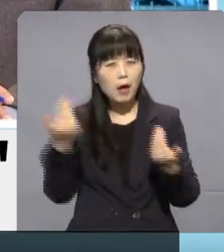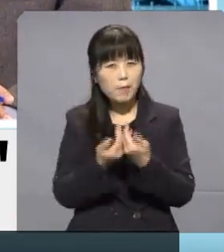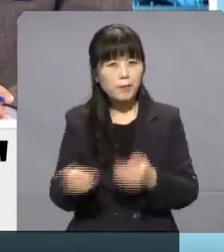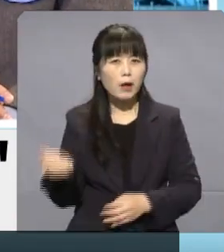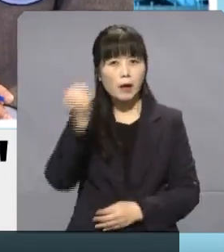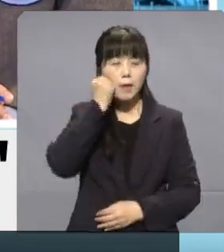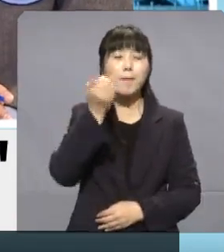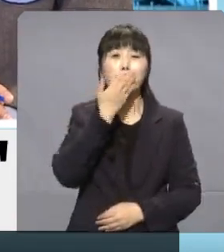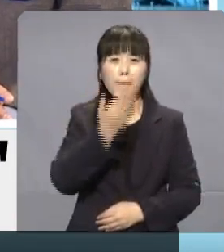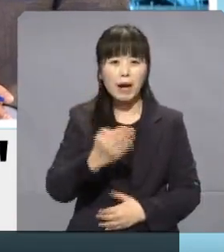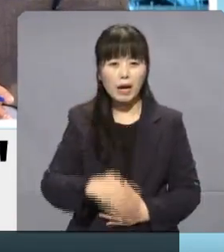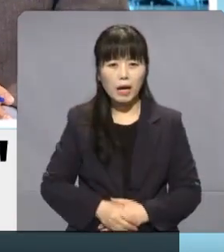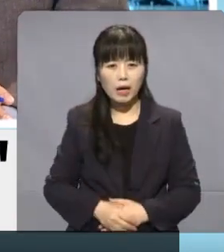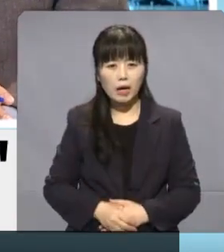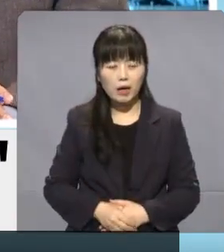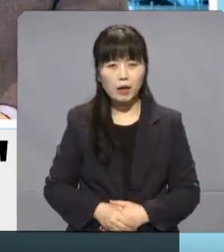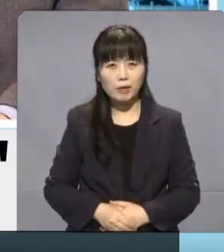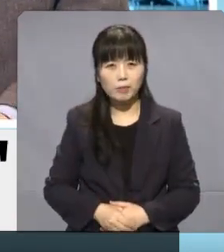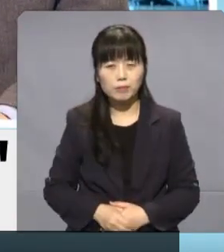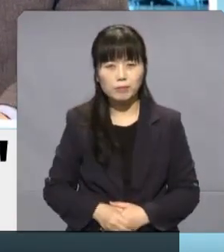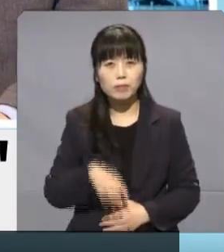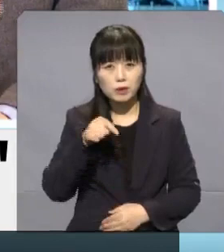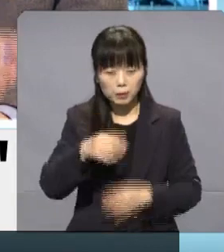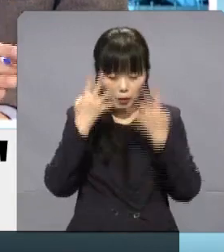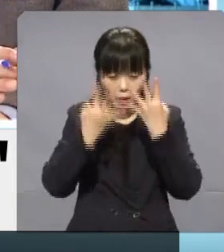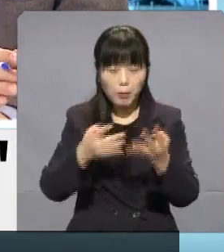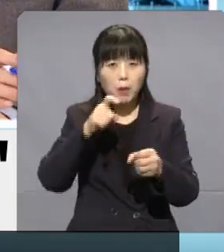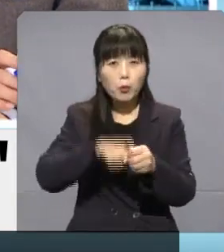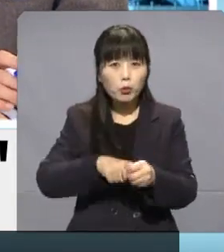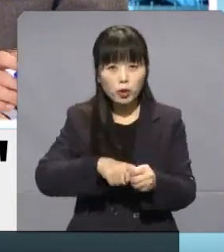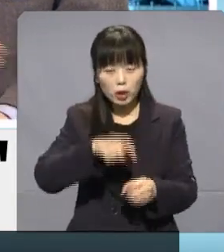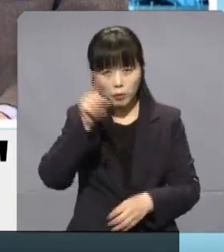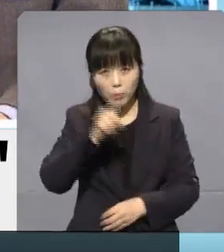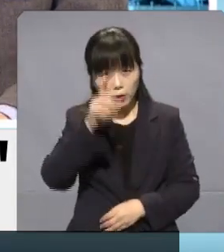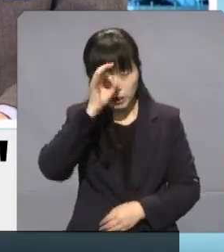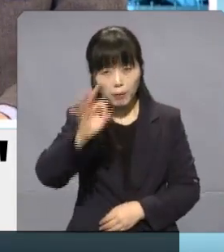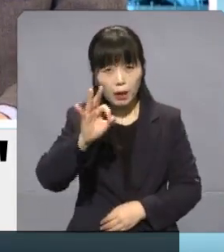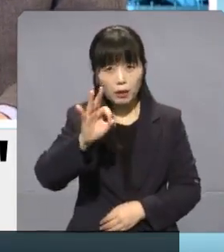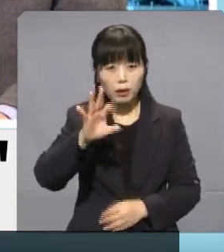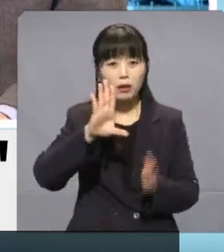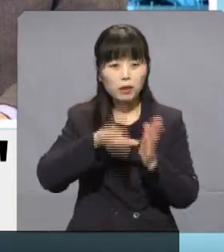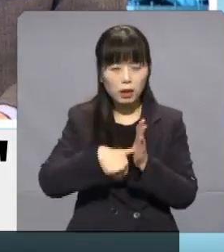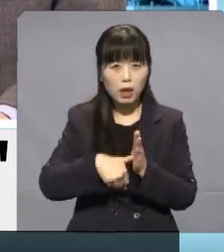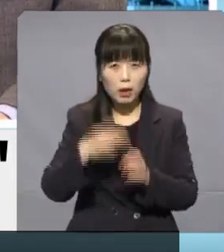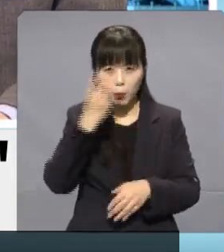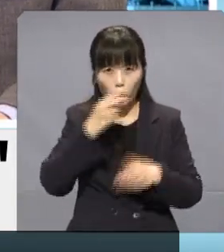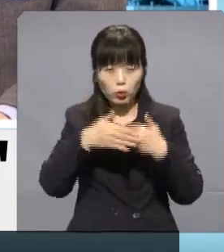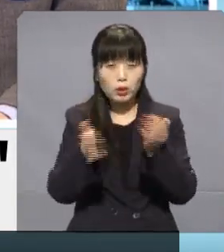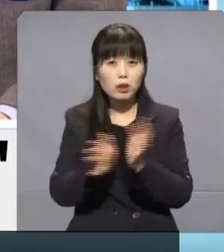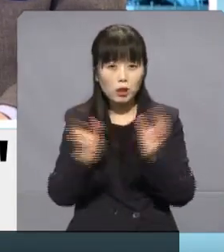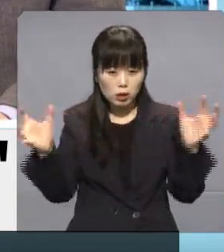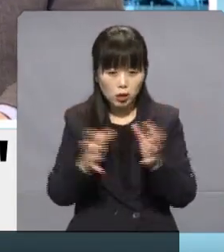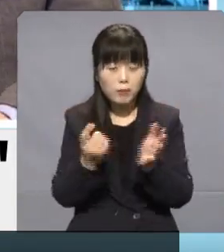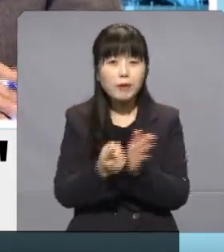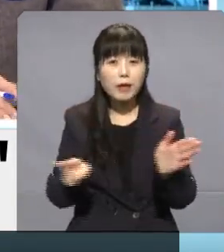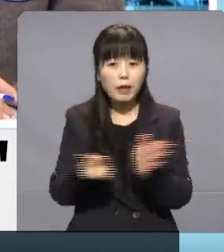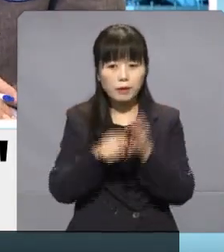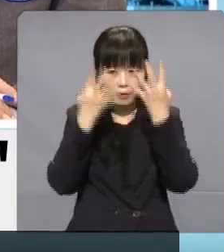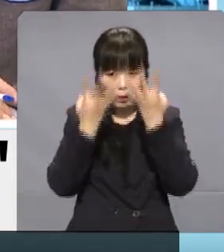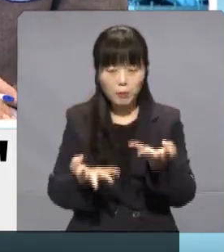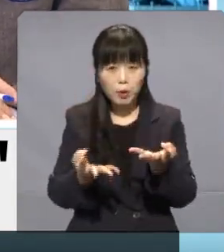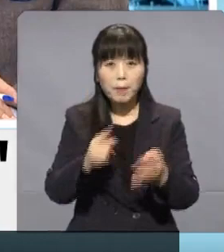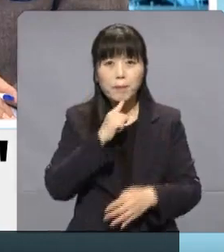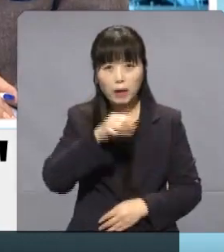오히려 그럴 거면 아니한만 못할 수 있거든요. 예. 이번 사면의 목적이 뭐냐라고 본다면 아까 얘기했던 것처럼 보수층 결집을 위한 사면이다. 그렇게 예.